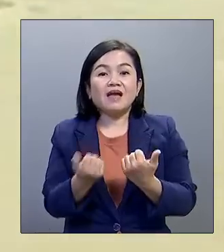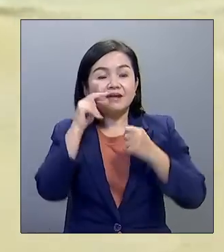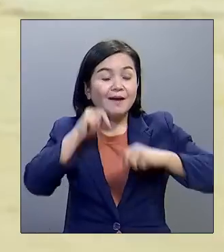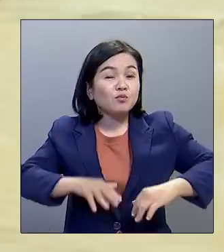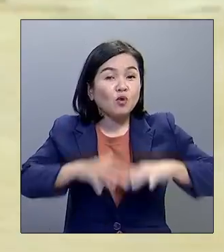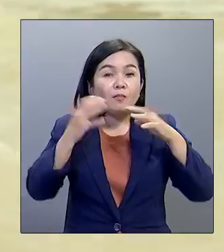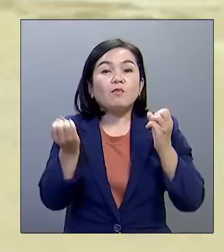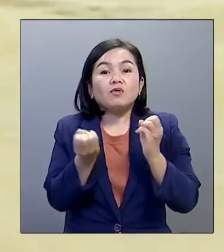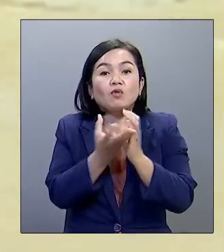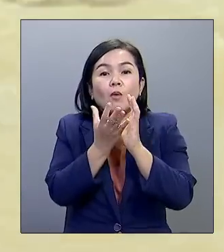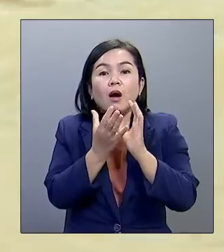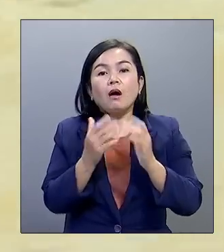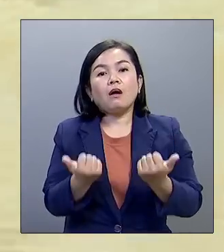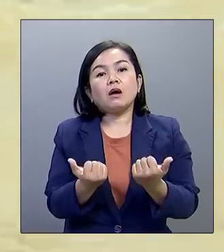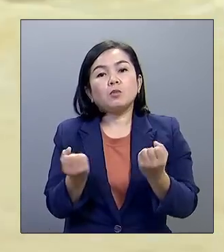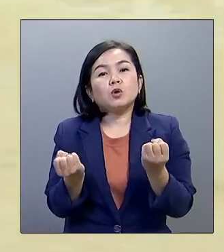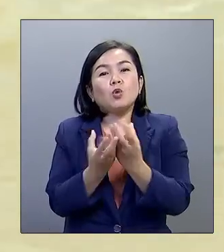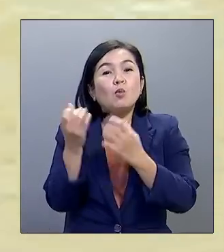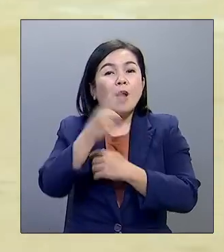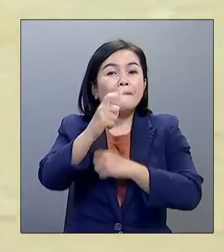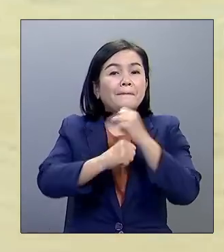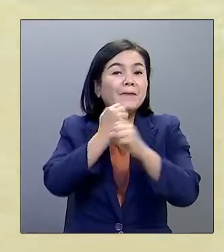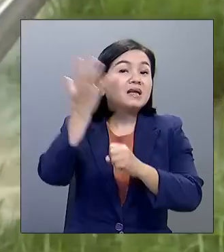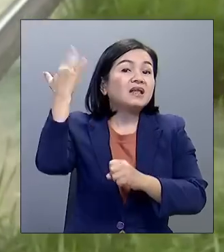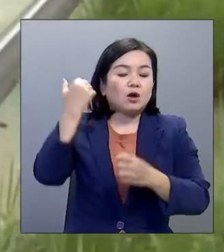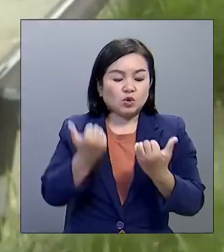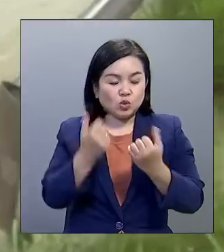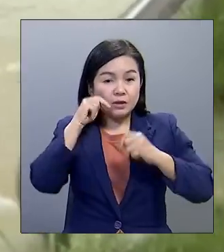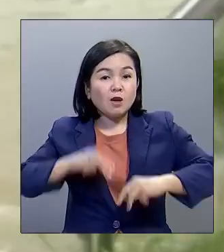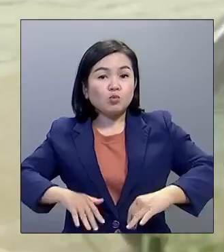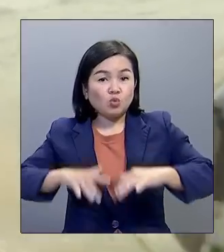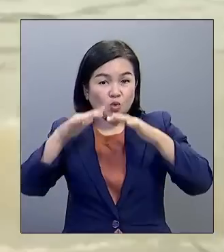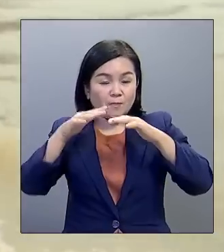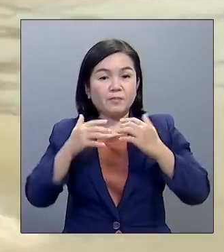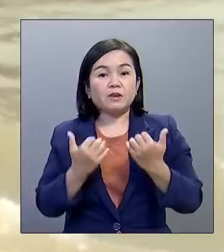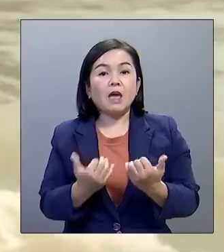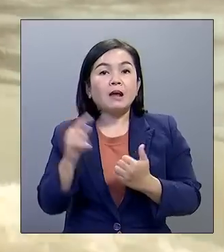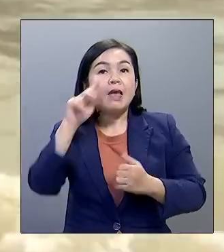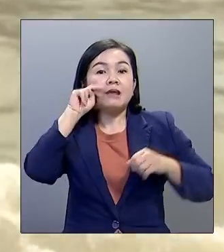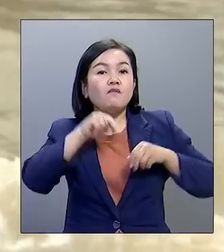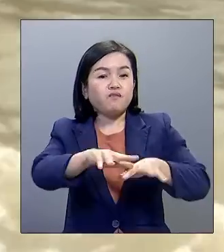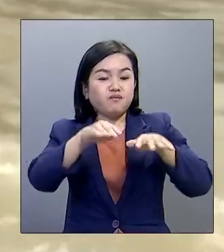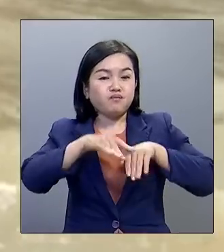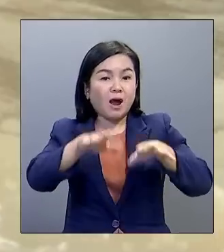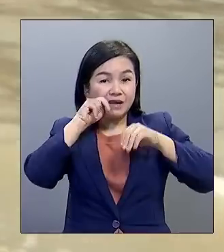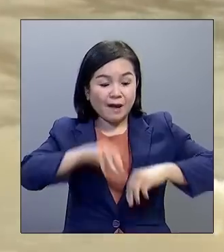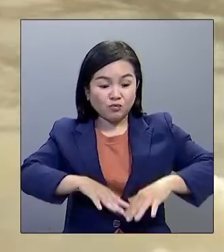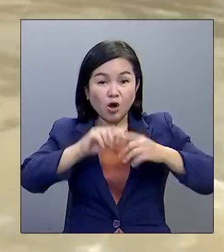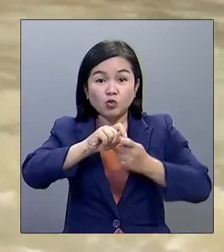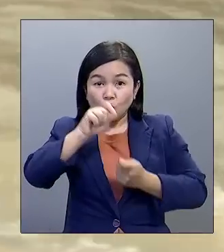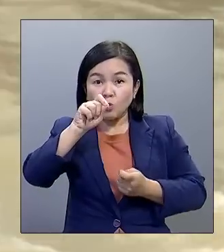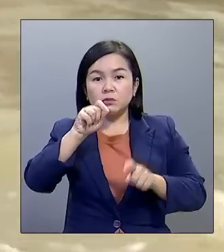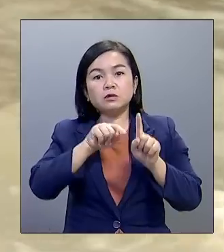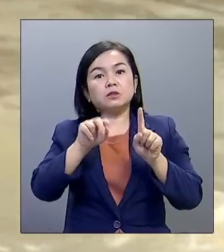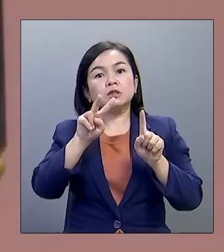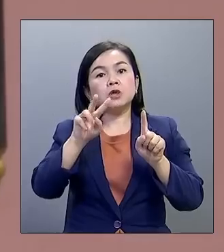จะสร้างความเสียหายมากกว่าปีที่ผ่านมาค่ะ กระแสน้ำที่ไหลเชี่ยวสูง 1-2 เมตรไหลผ่านต